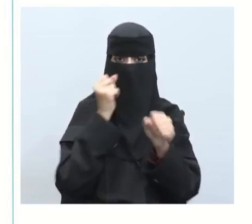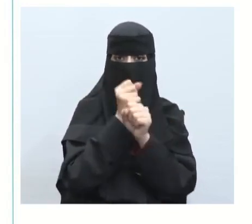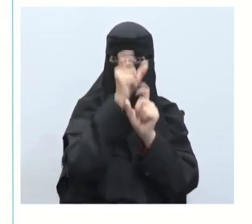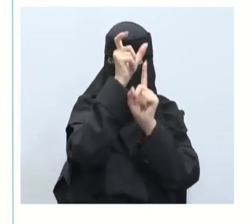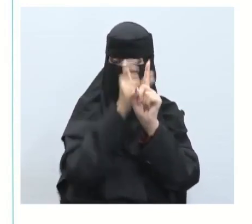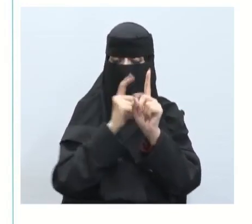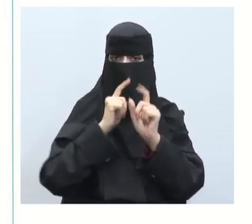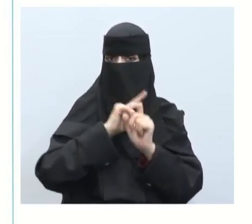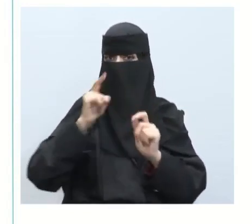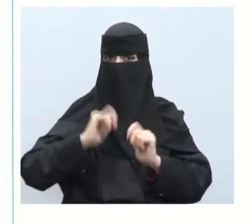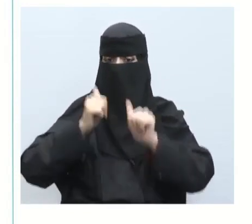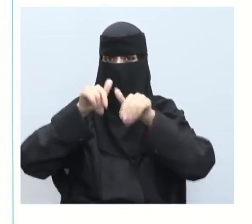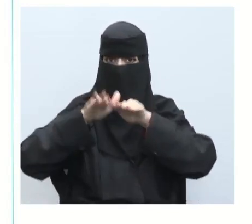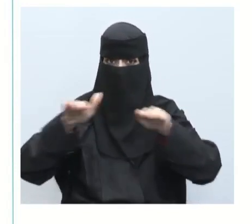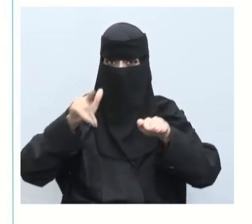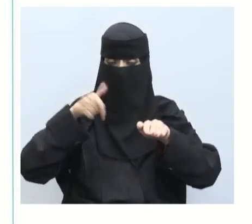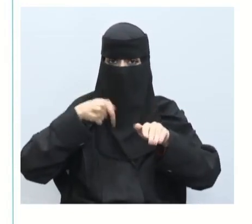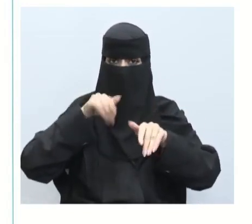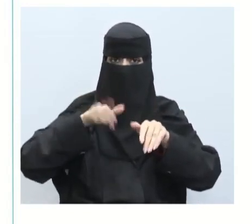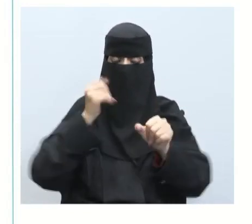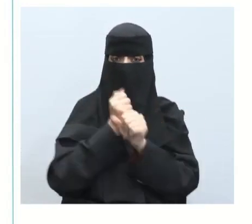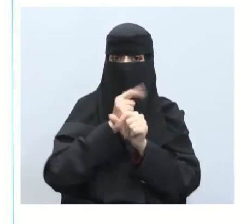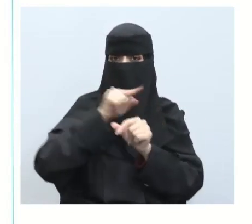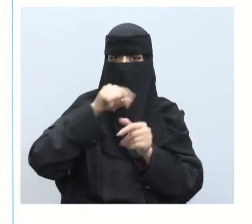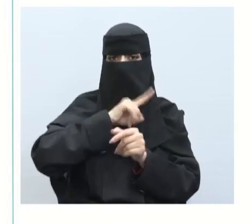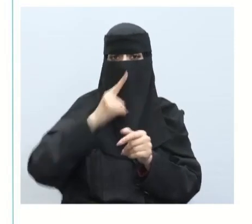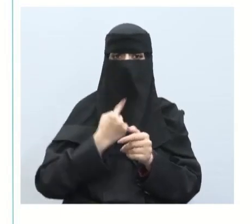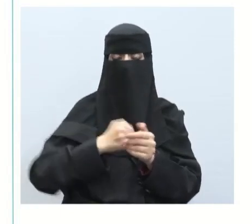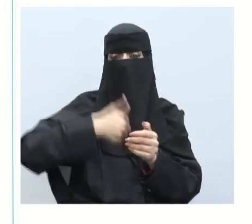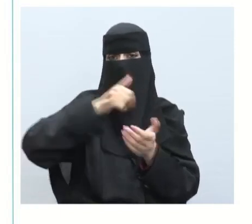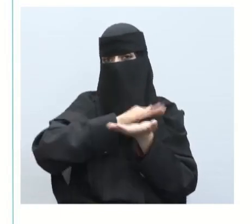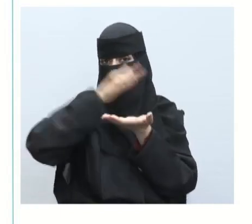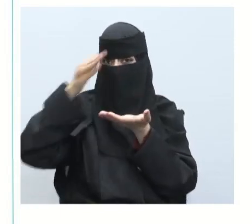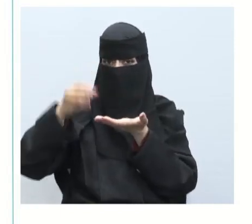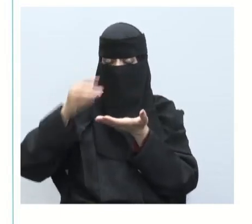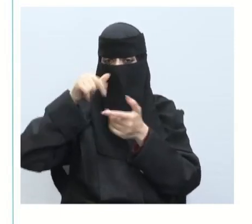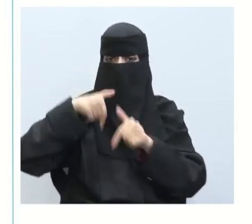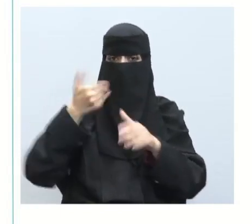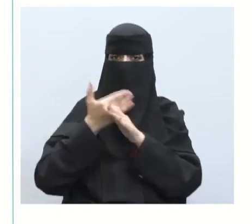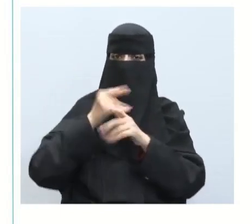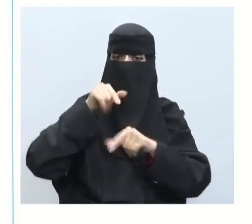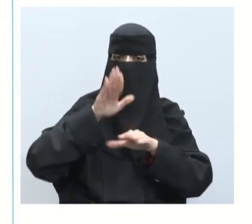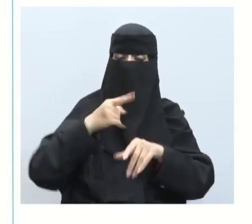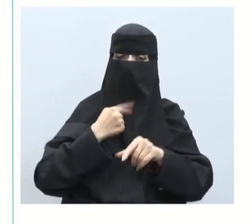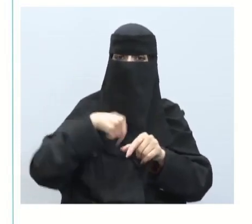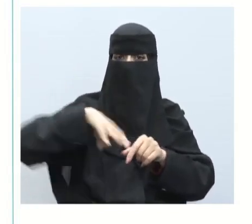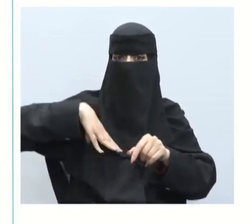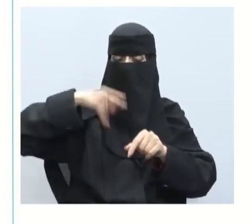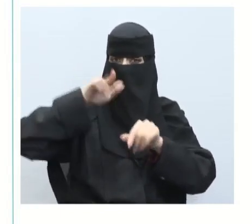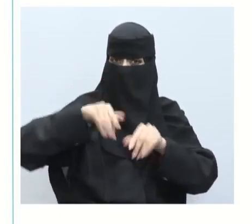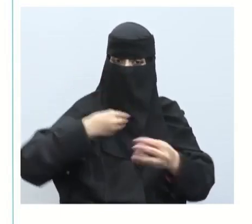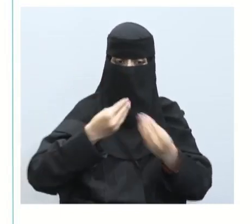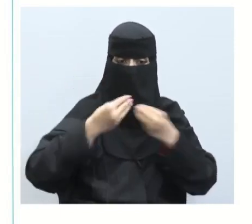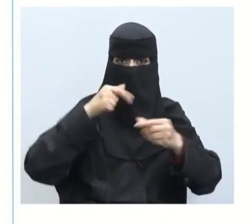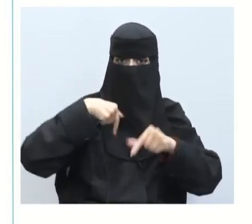او يقوم بالاستقرار في وظيفه ولا يفضل الانتقال نظير ان المدير لديه تواصل فعال معه يعرف ماذا يريد